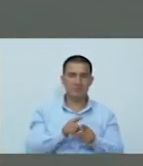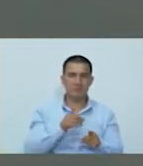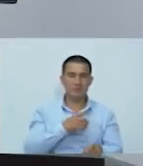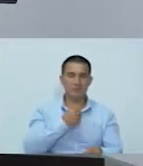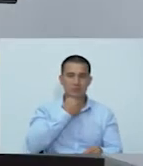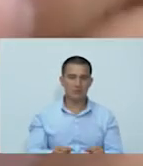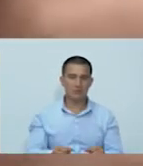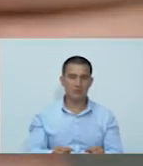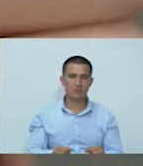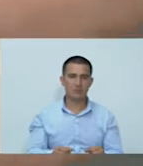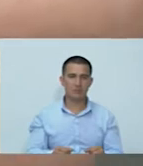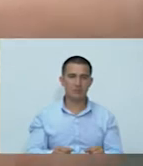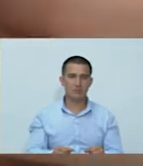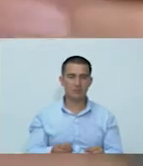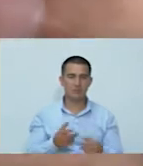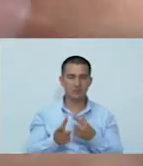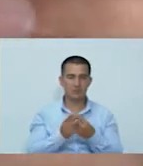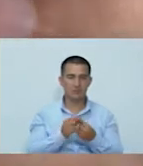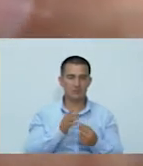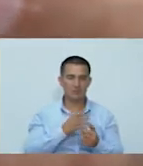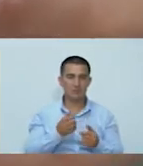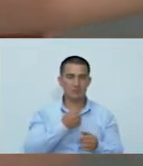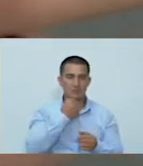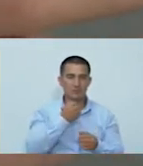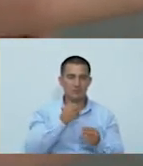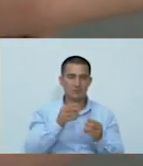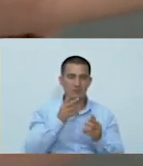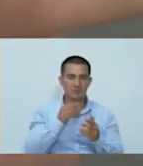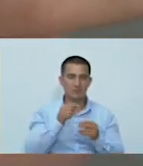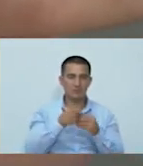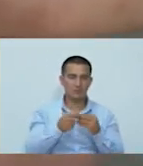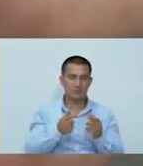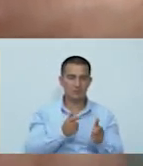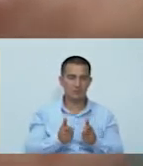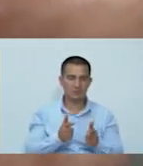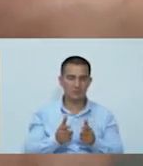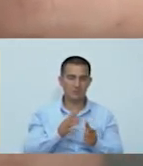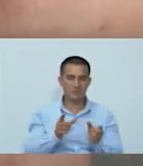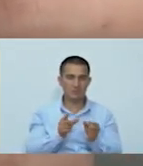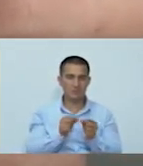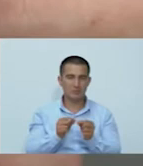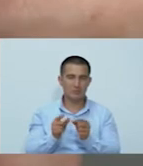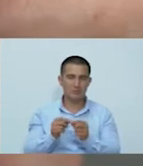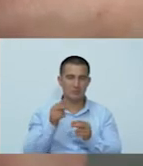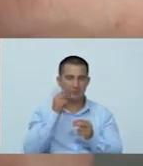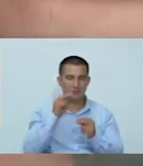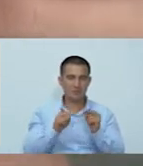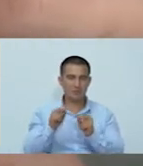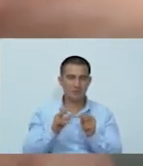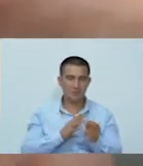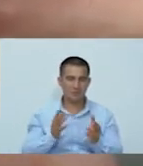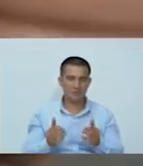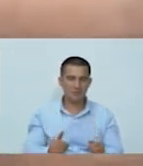olamiz. Mana birgalikda kattasini ham yasab oldik, bir-biri bilan yopishtirib elementlarni.